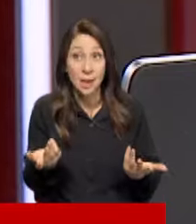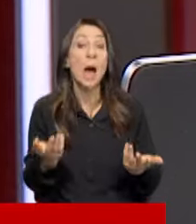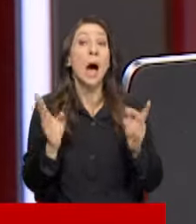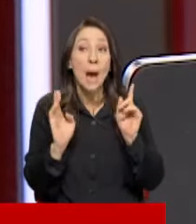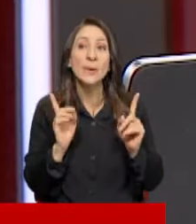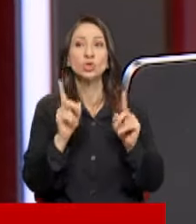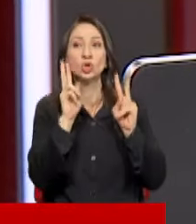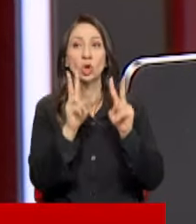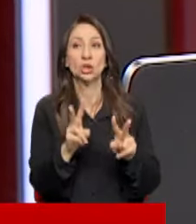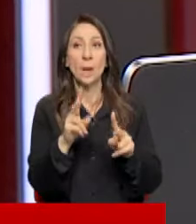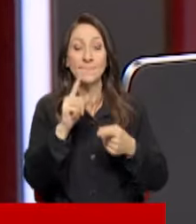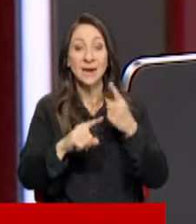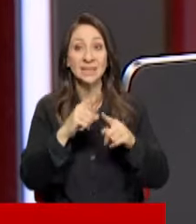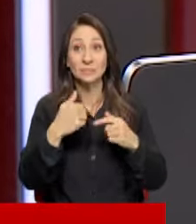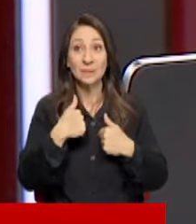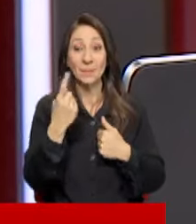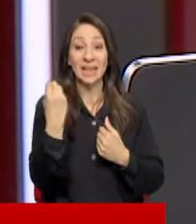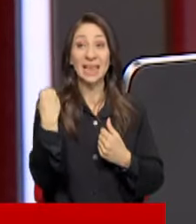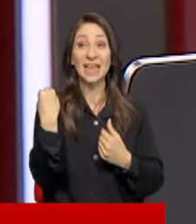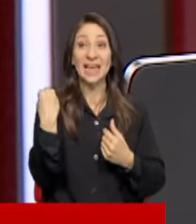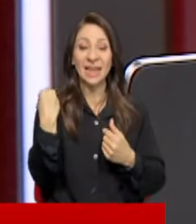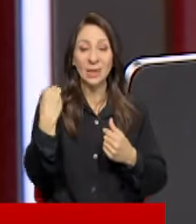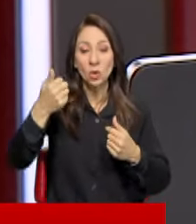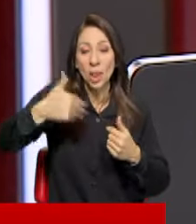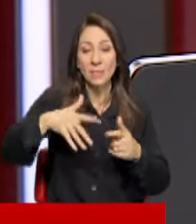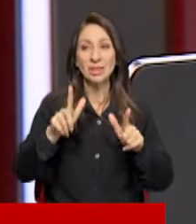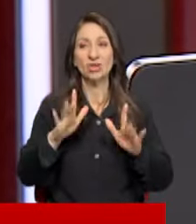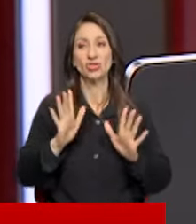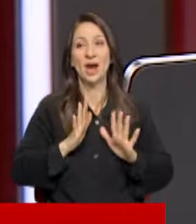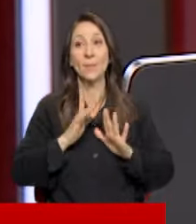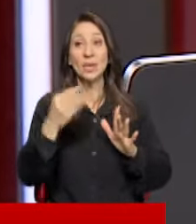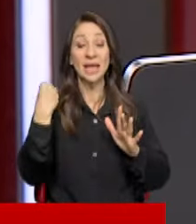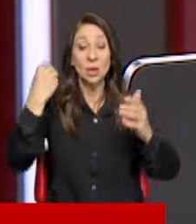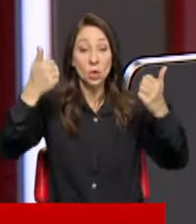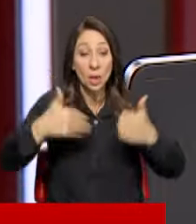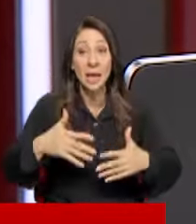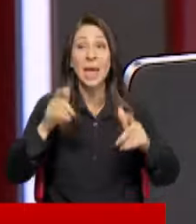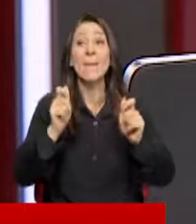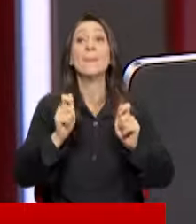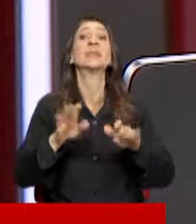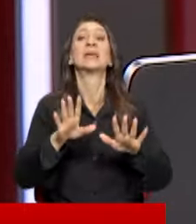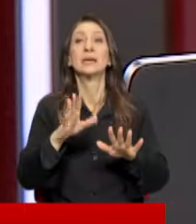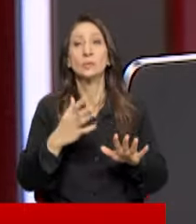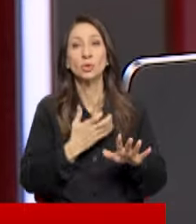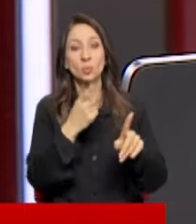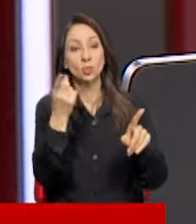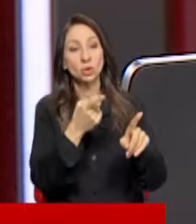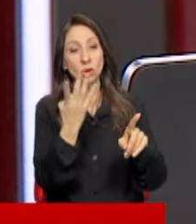Ancak şunu gördük, partimizin bir yenilenme ihtiyacı var. Yani bu yenilenmeyi sağlayamazsak ne yazık